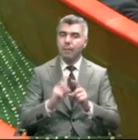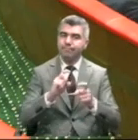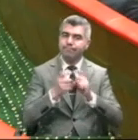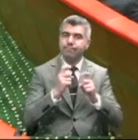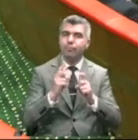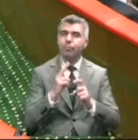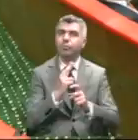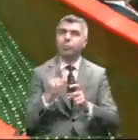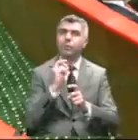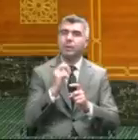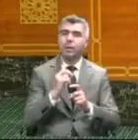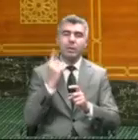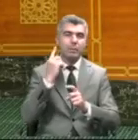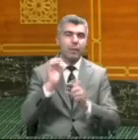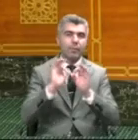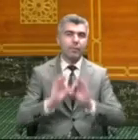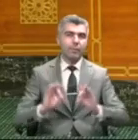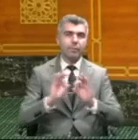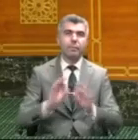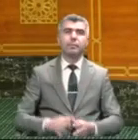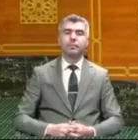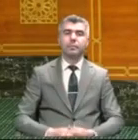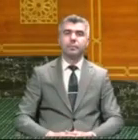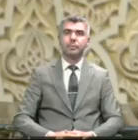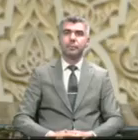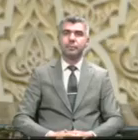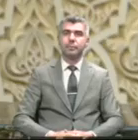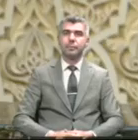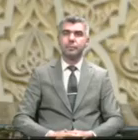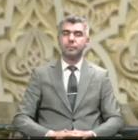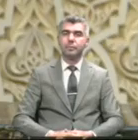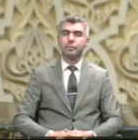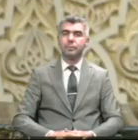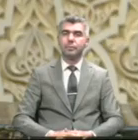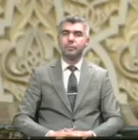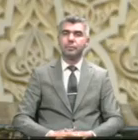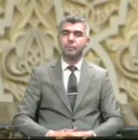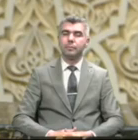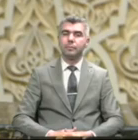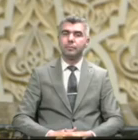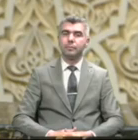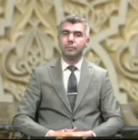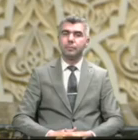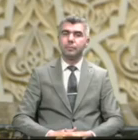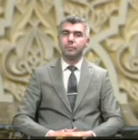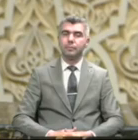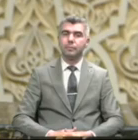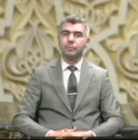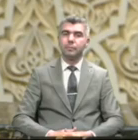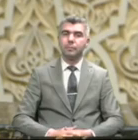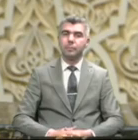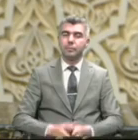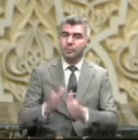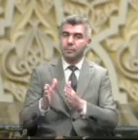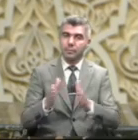حق الله واعطي الكلمه للمتدخل الموالي وهو من فريق